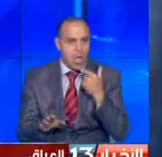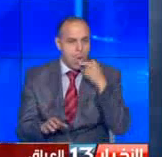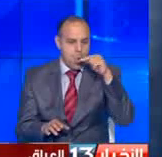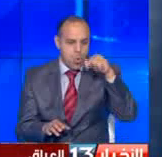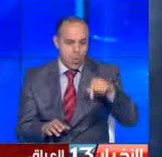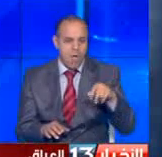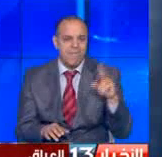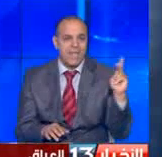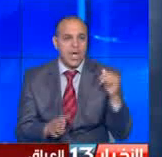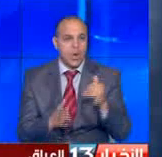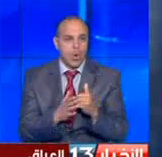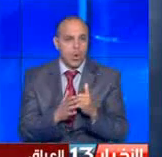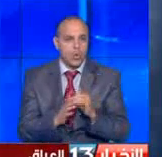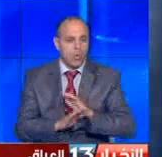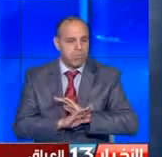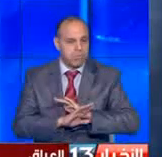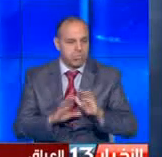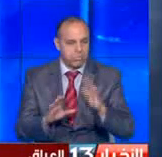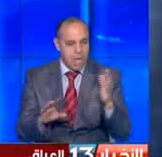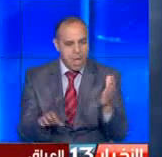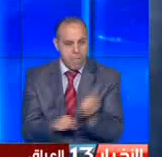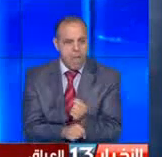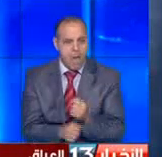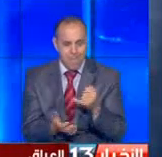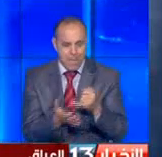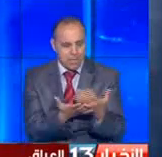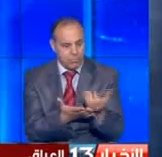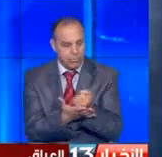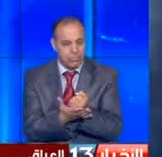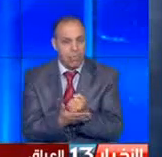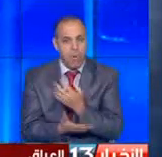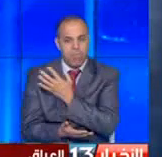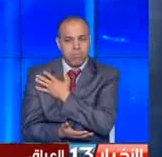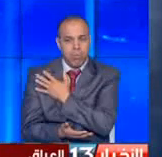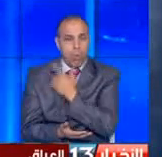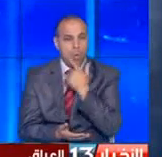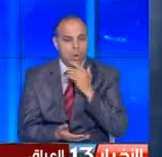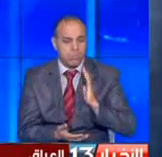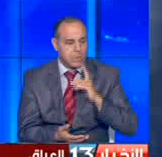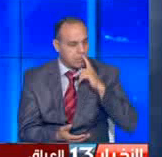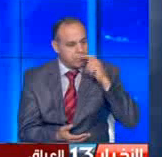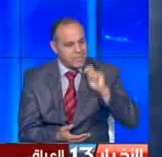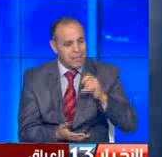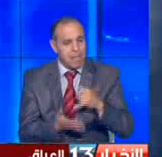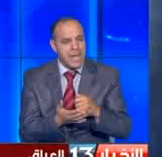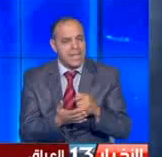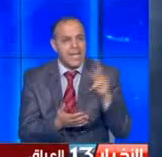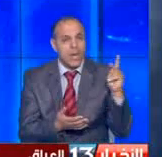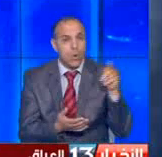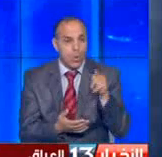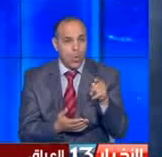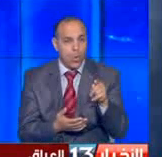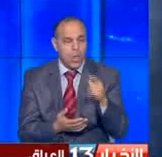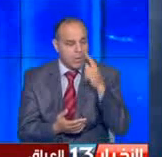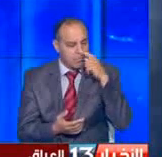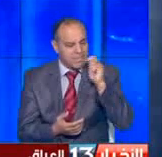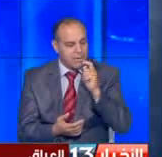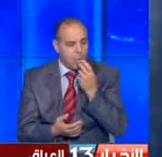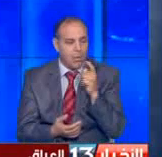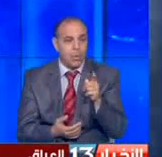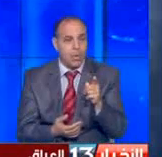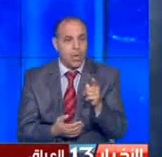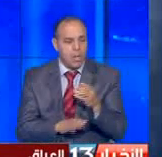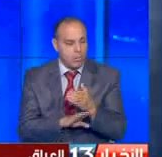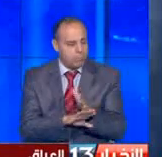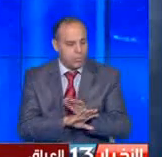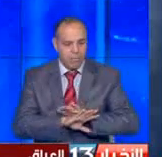في كركوك عن انتهاء المهمه بنجاح وقالت قياده عمليات فرض الامن في المدينه ان عمليه فرض الامن قد